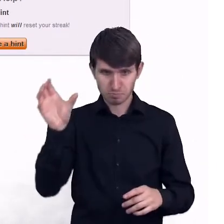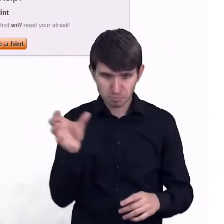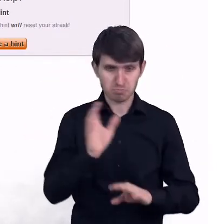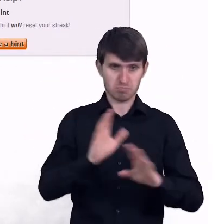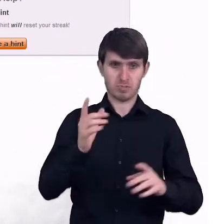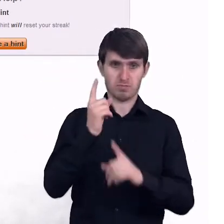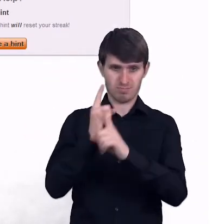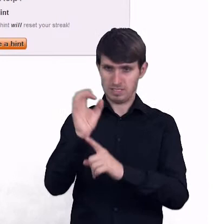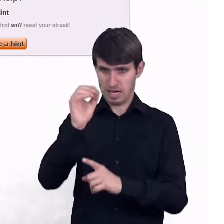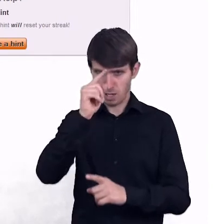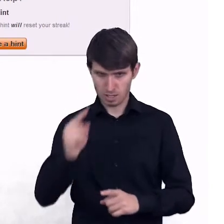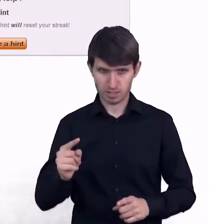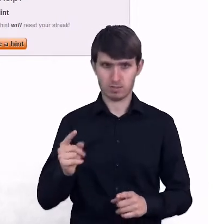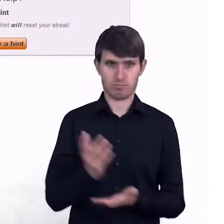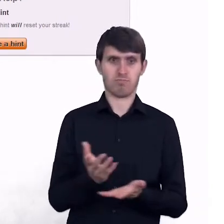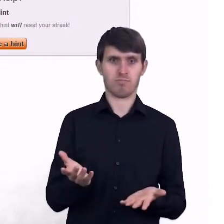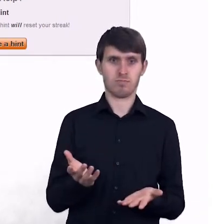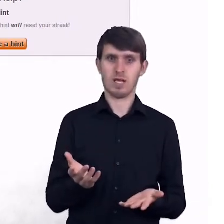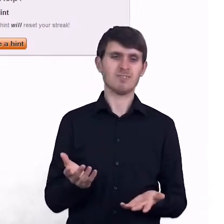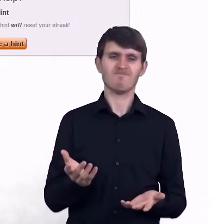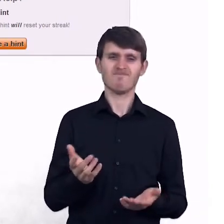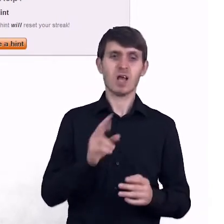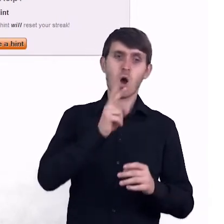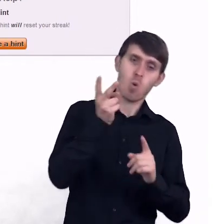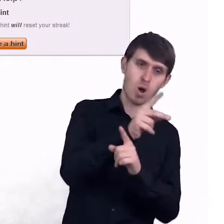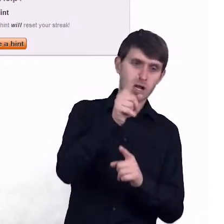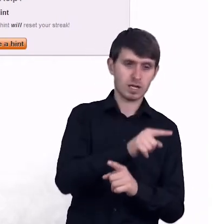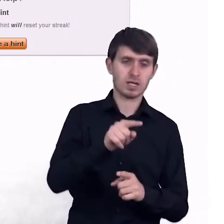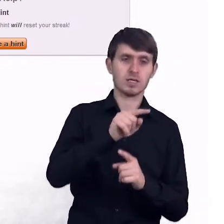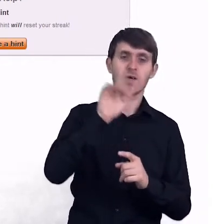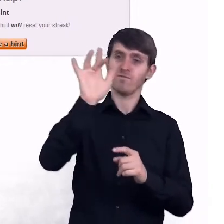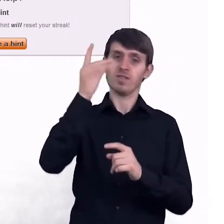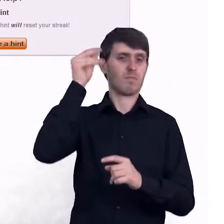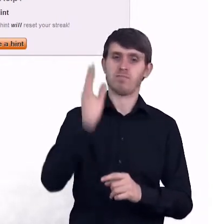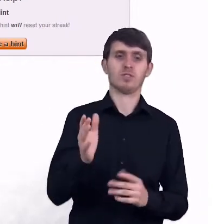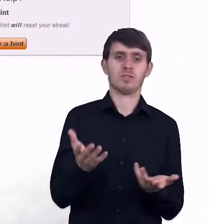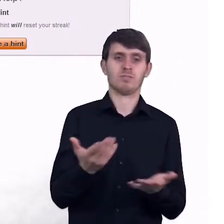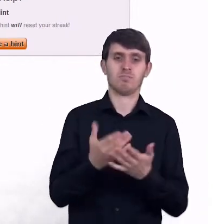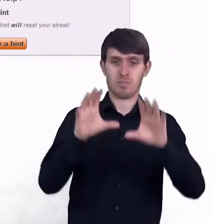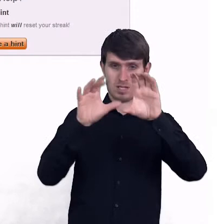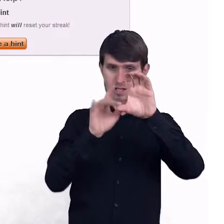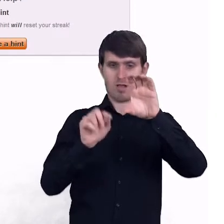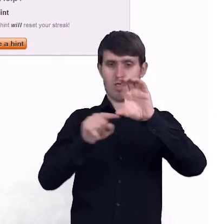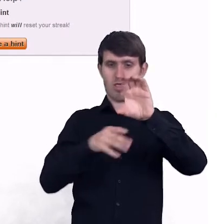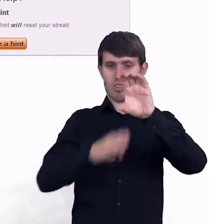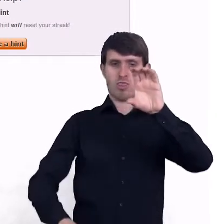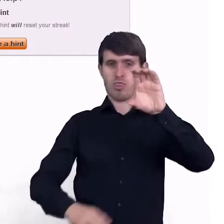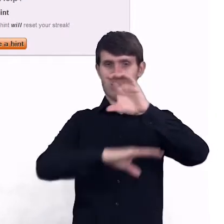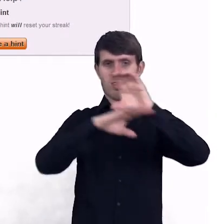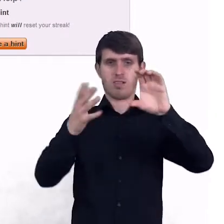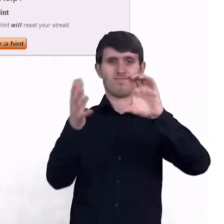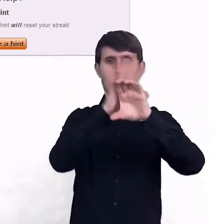Jeśli tak zrobicie Jeśli tak zrobicie to kąt nie będzie wewnątrz skali